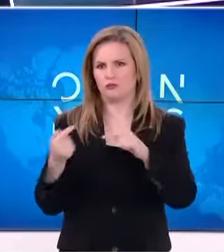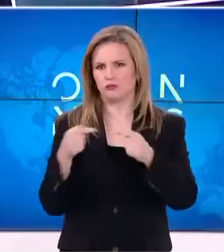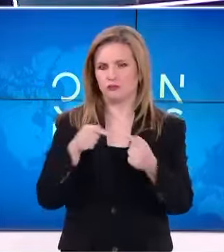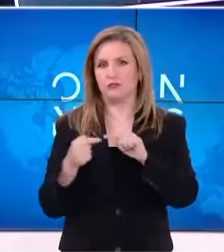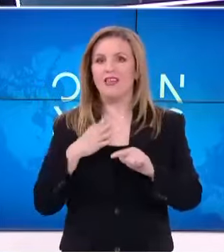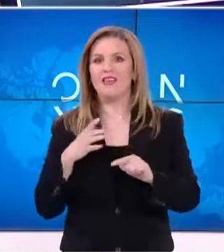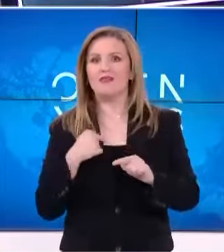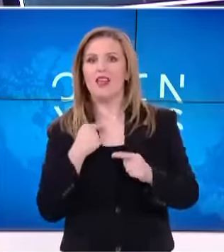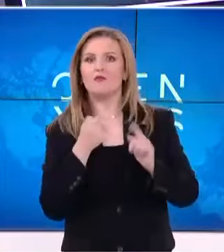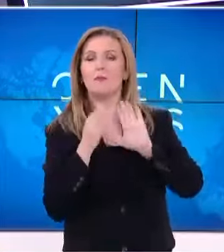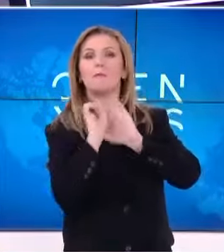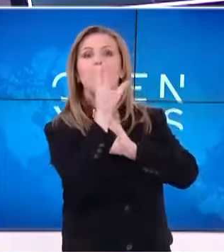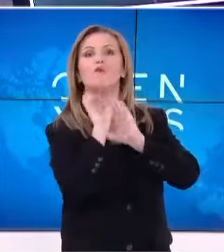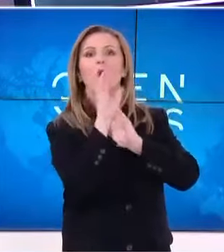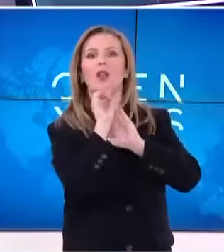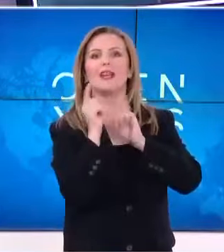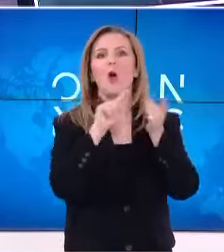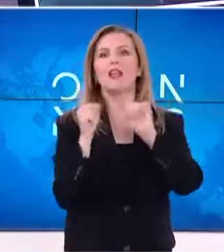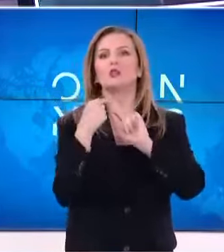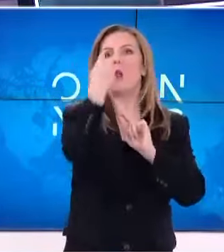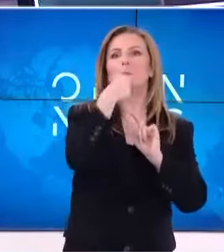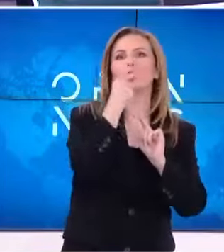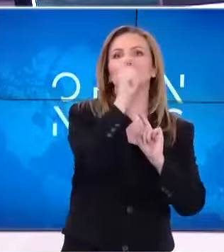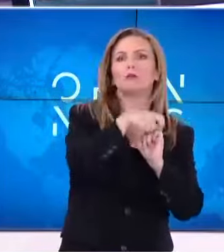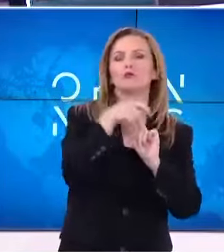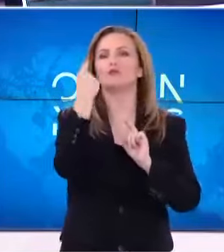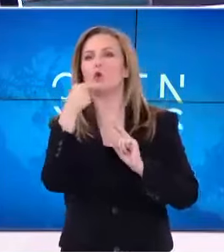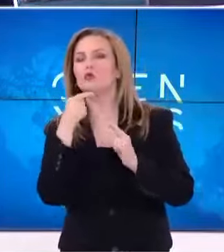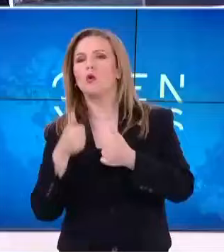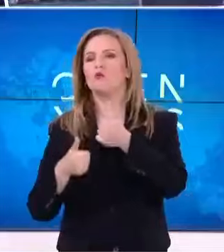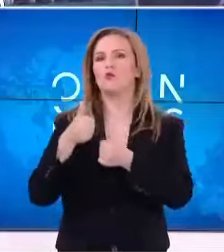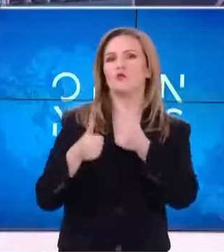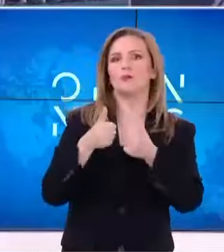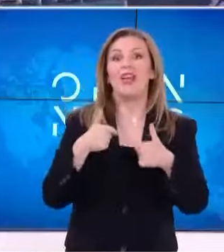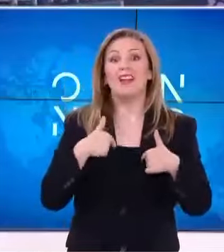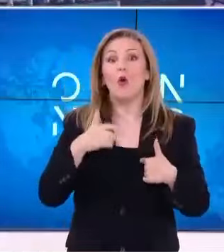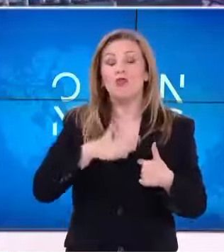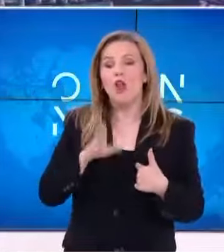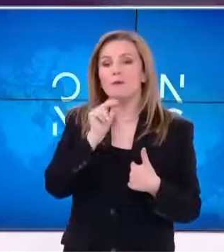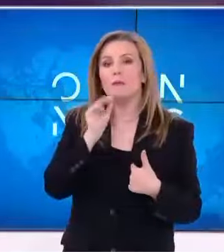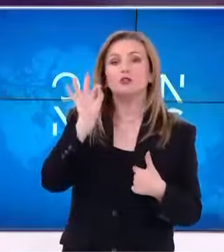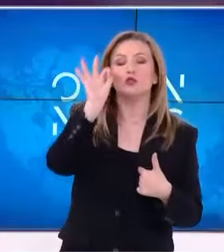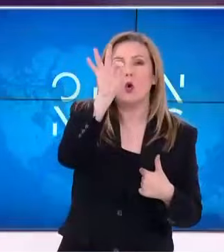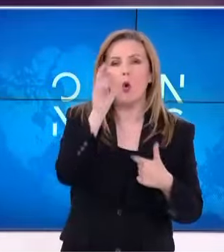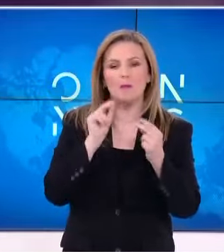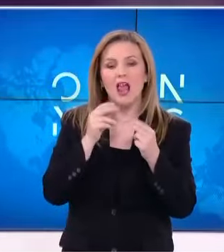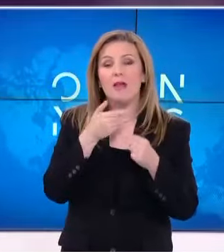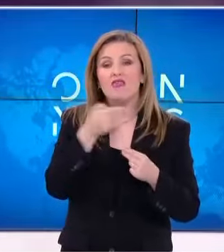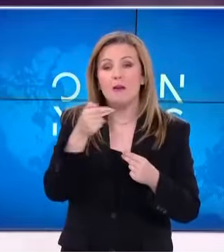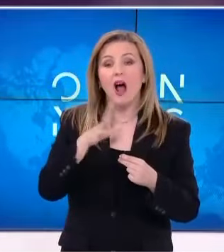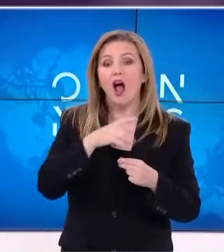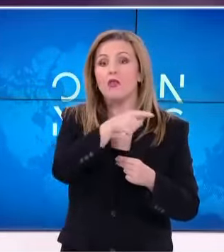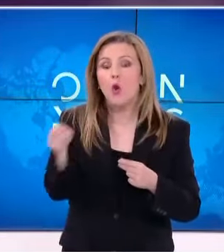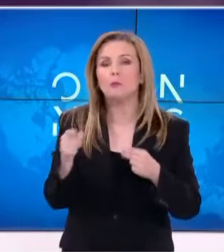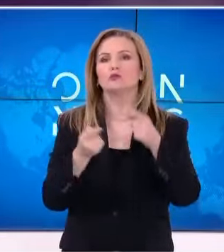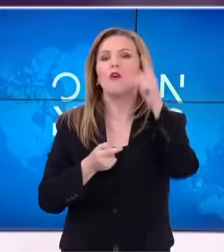ο ένας για τον άλλον εγώ δεν θέλω να μιλήσω ούτε για τον έναν ούτε για τον άλλον θέλω να μιλήσω για τους πολίτες θέλω να μιλήσω για τους